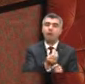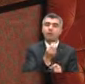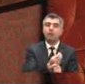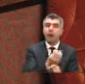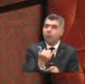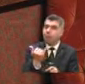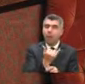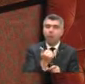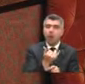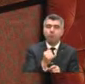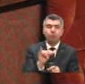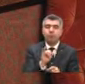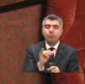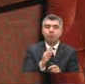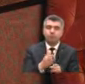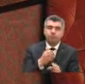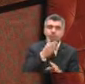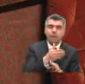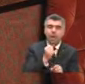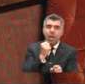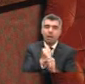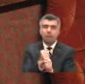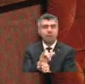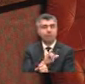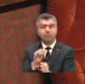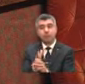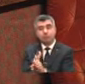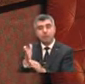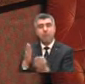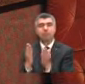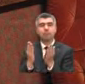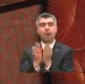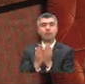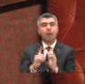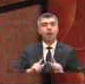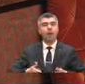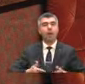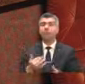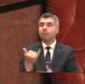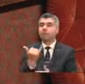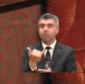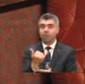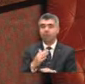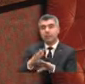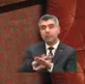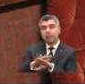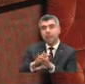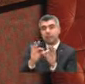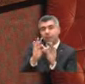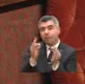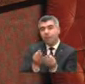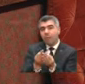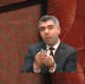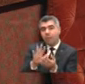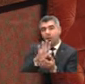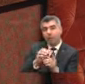الطبيعي هو أنهم ما يمشوش للشغل ولكن يمشيوا يقراوا. فلهذا السياسة العمومية الأسرية التي نشتغل